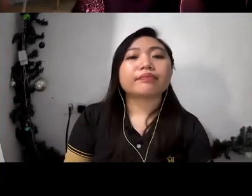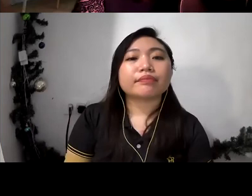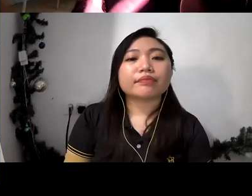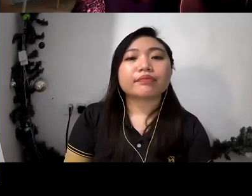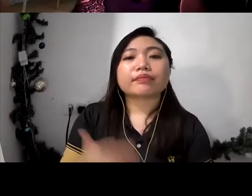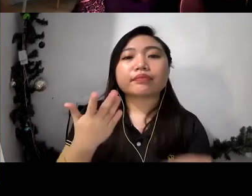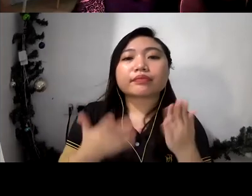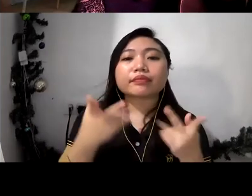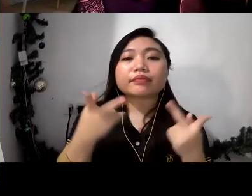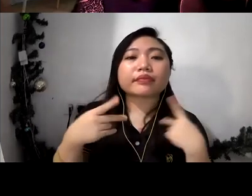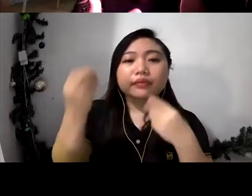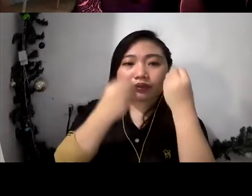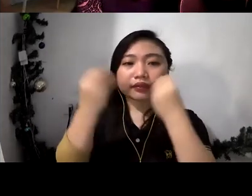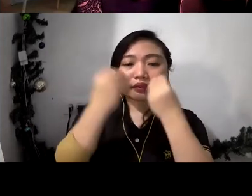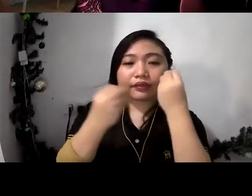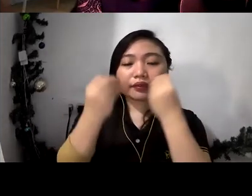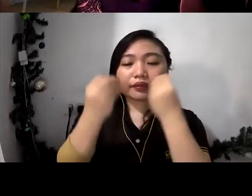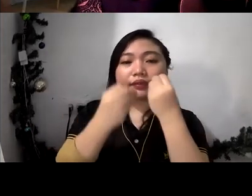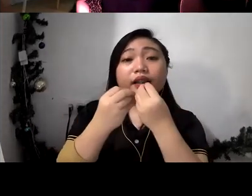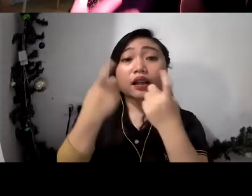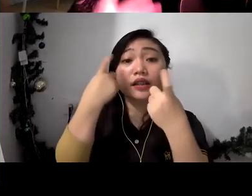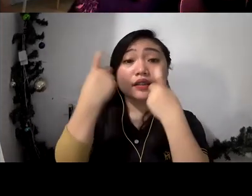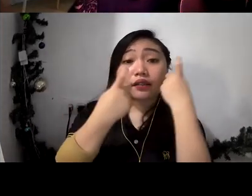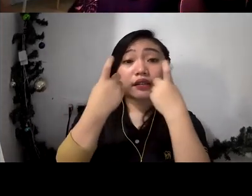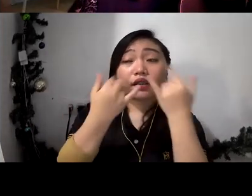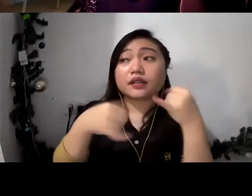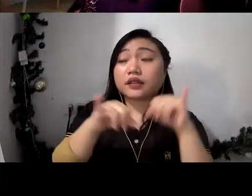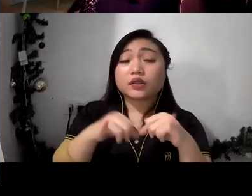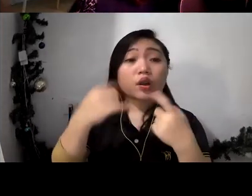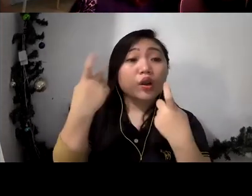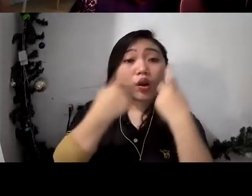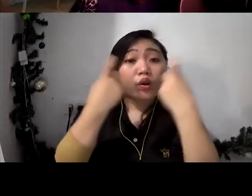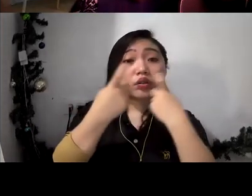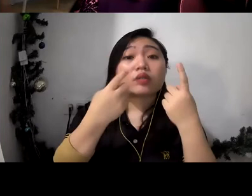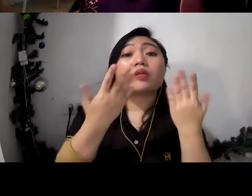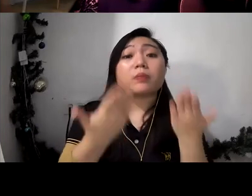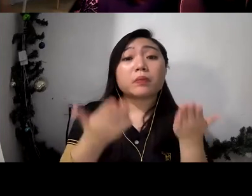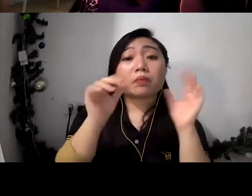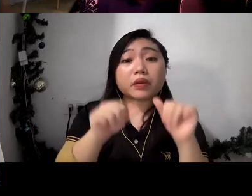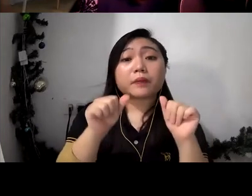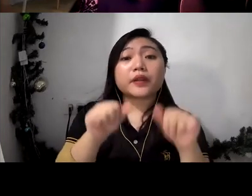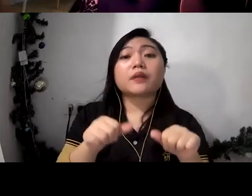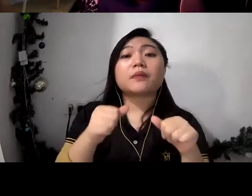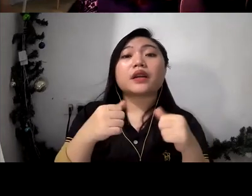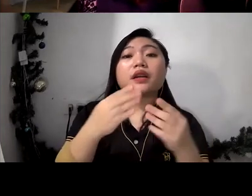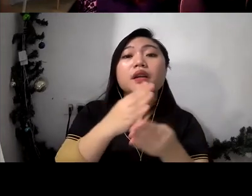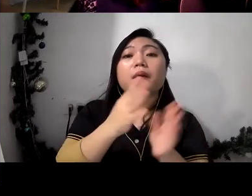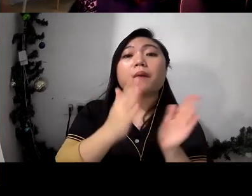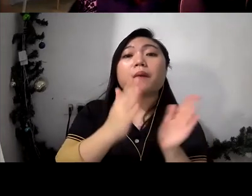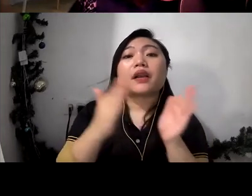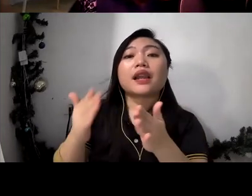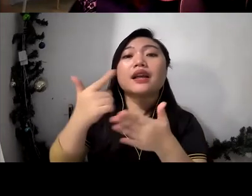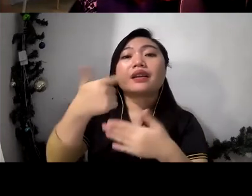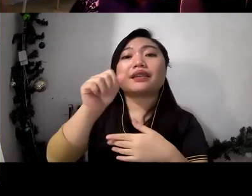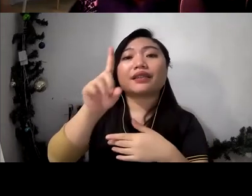may issue and concern na pwede pong maging bahagi ng God plan and budget nyo sa library. Sana po kasama kayo sa God